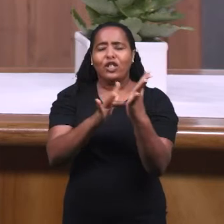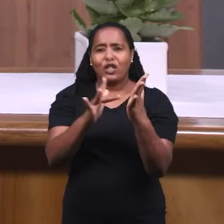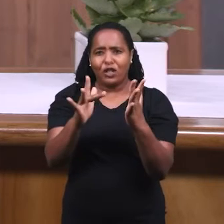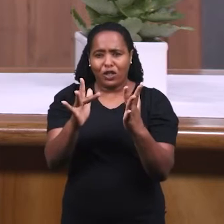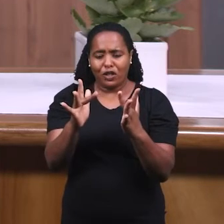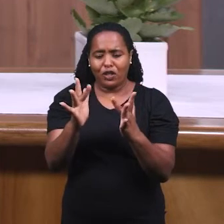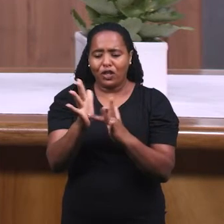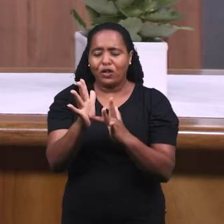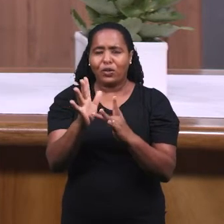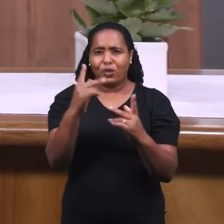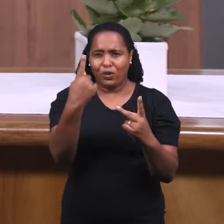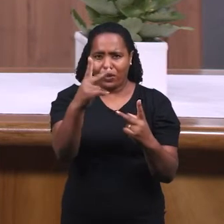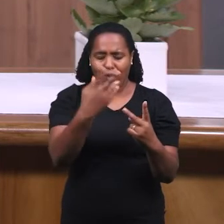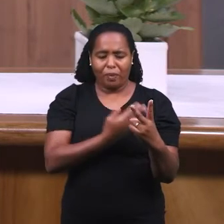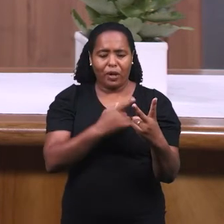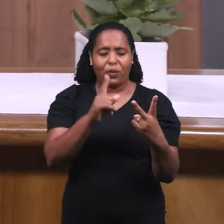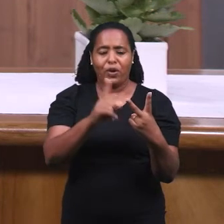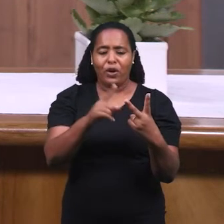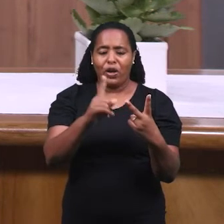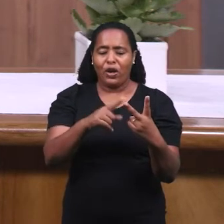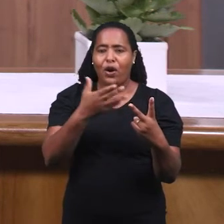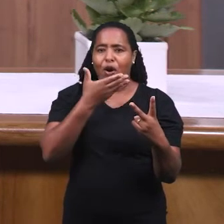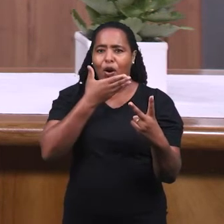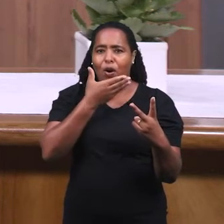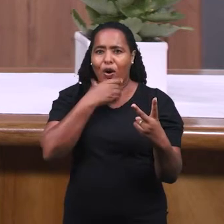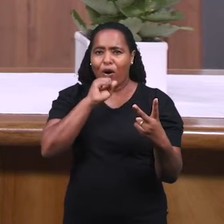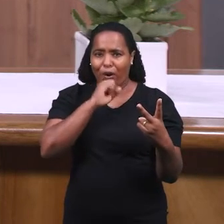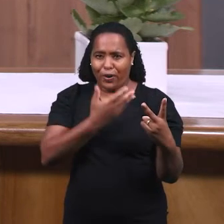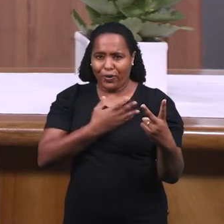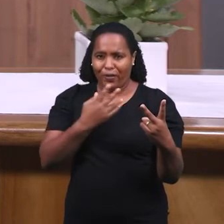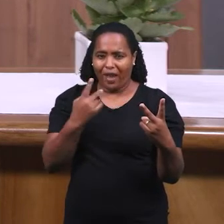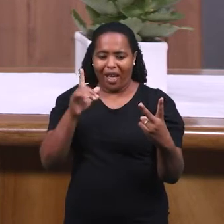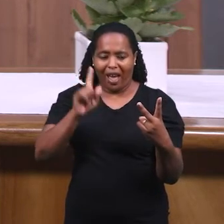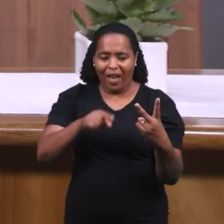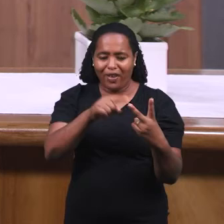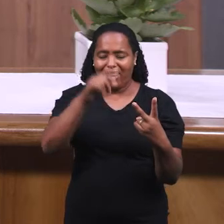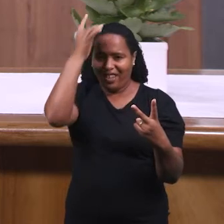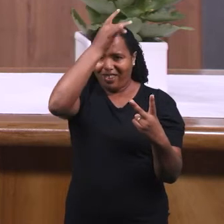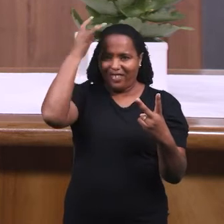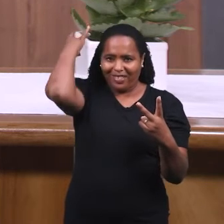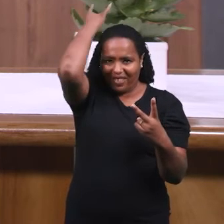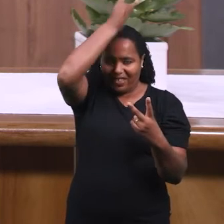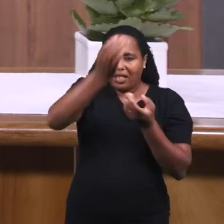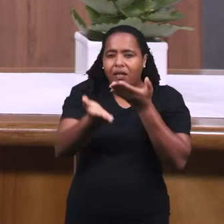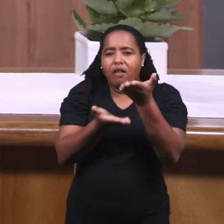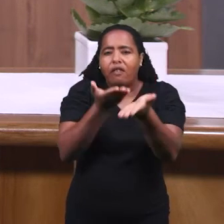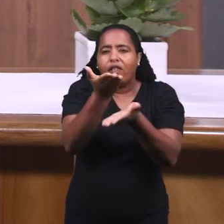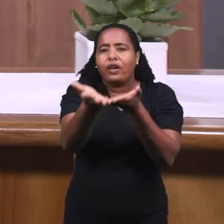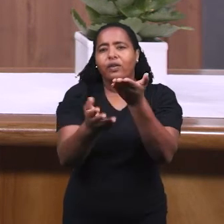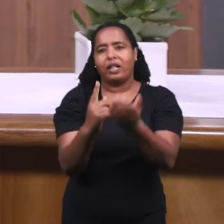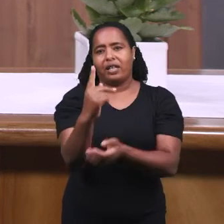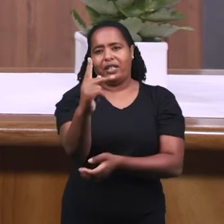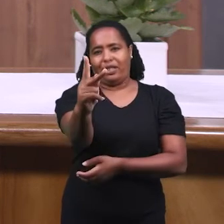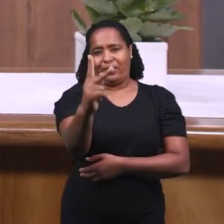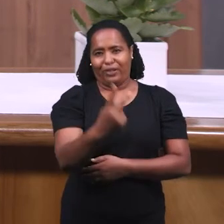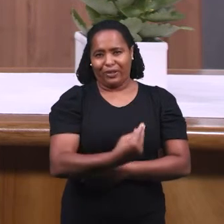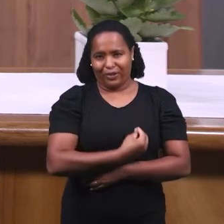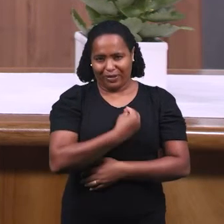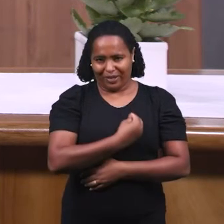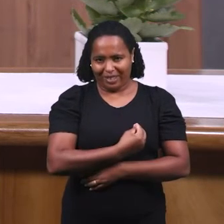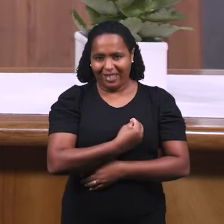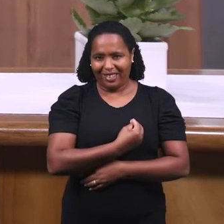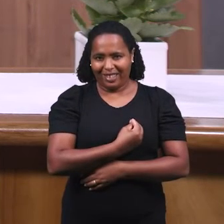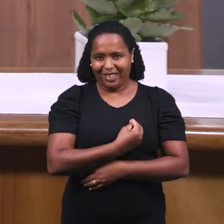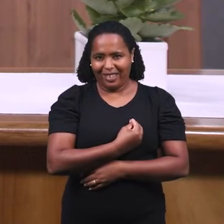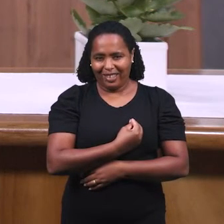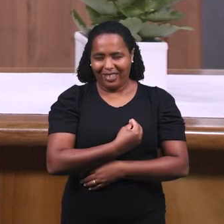двумя лучшими друзьями. Иисус твой друг, и друг Отца – это Дух Святой, он будет заботиться о тебе из-за